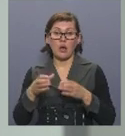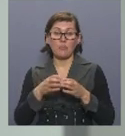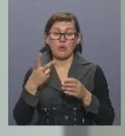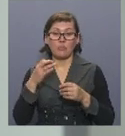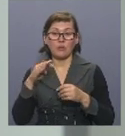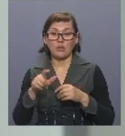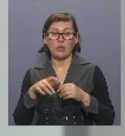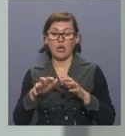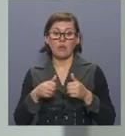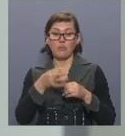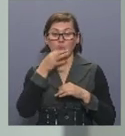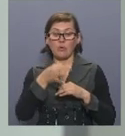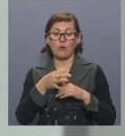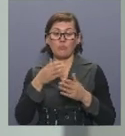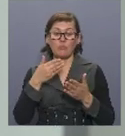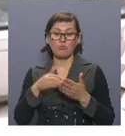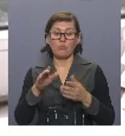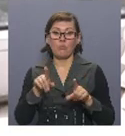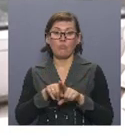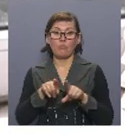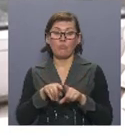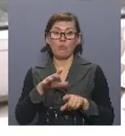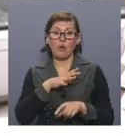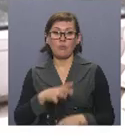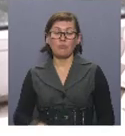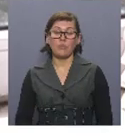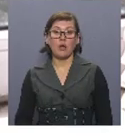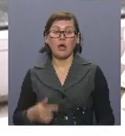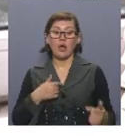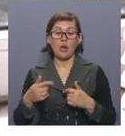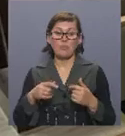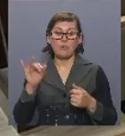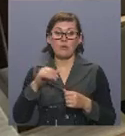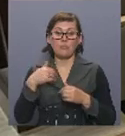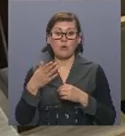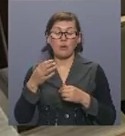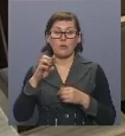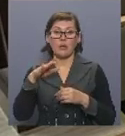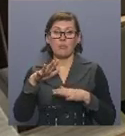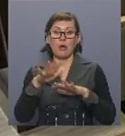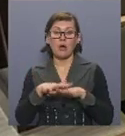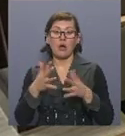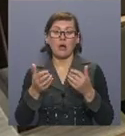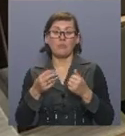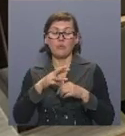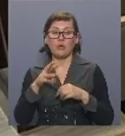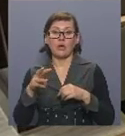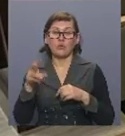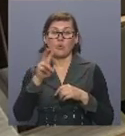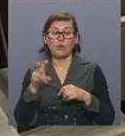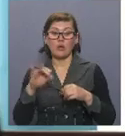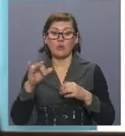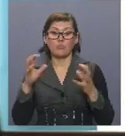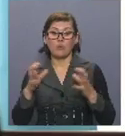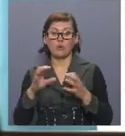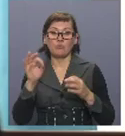теңге шығарып қана жауапкершіліктен құтылған. Зардап шегуші тараптардың айтуынша, БТА банктен алынған миллиондаған долларды